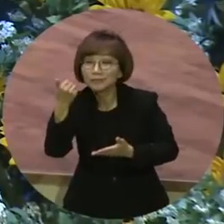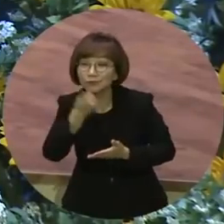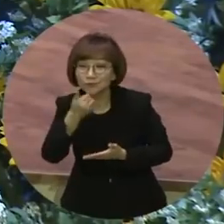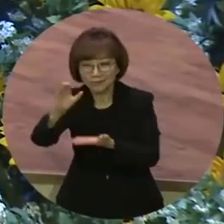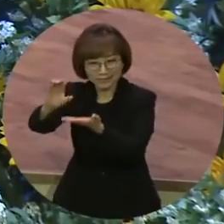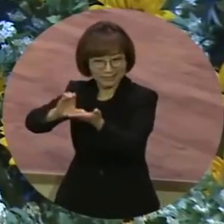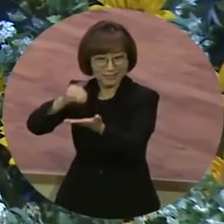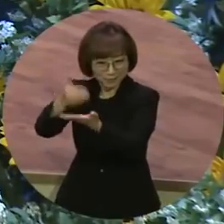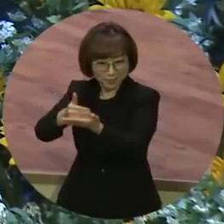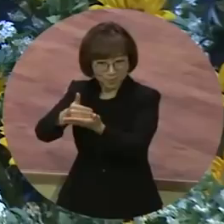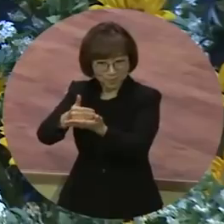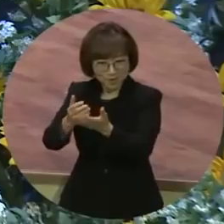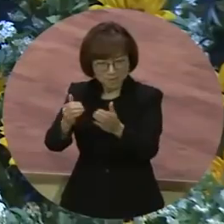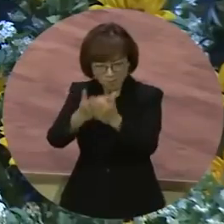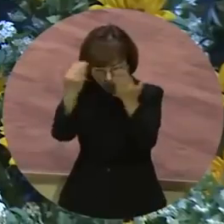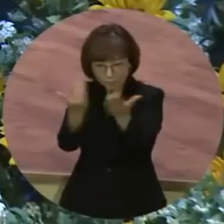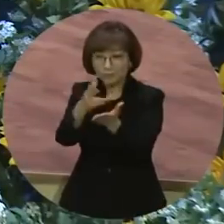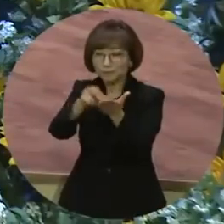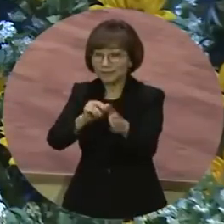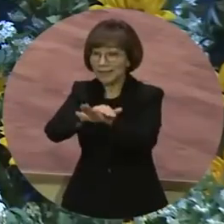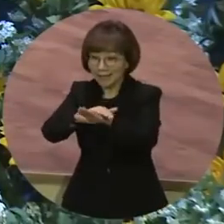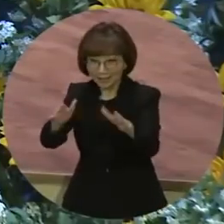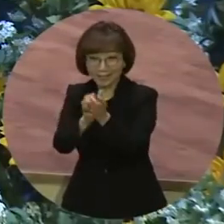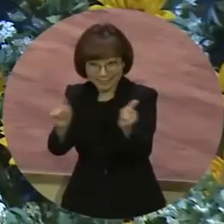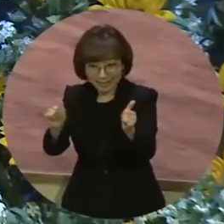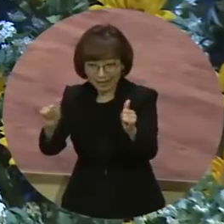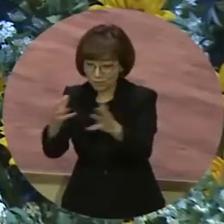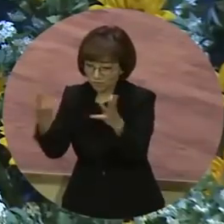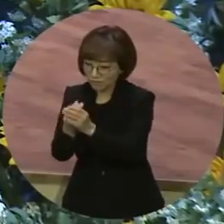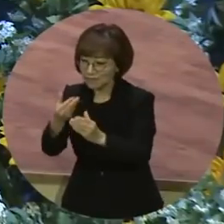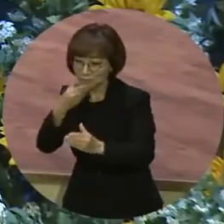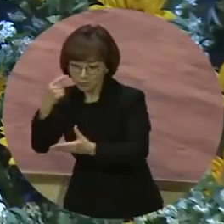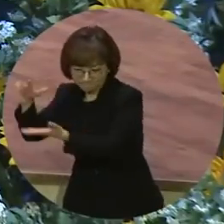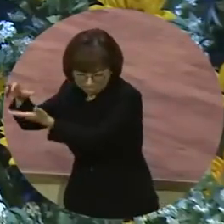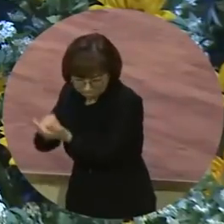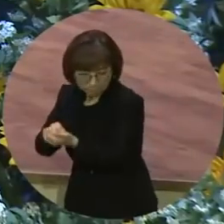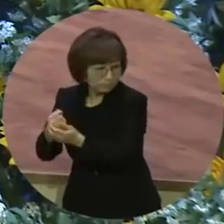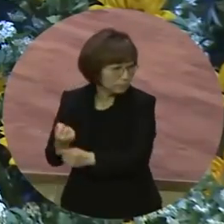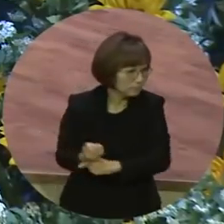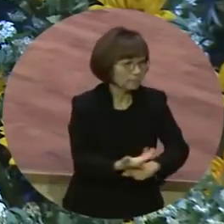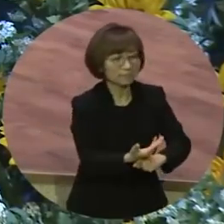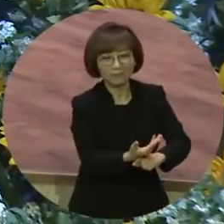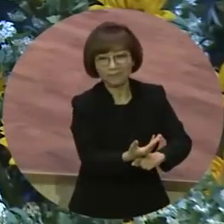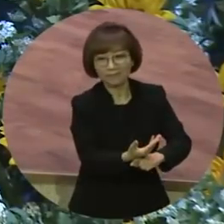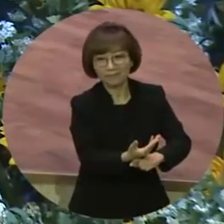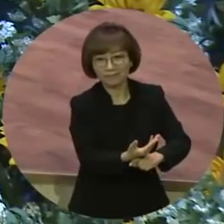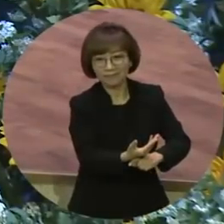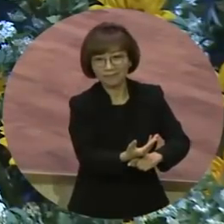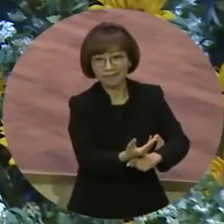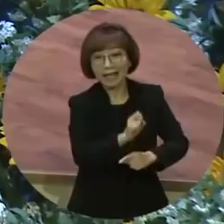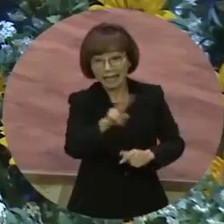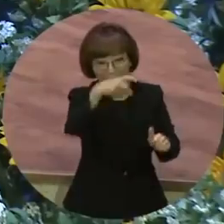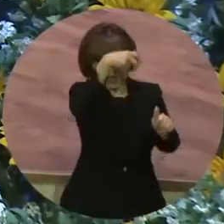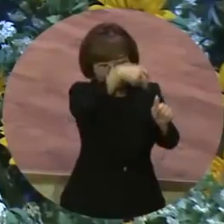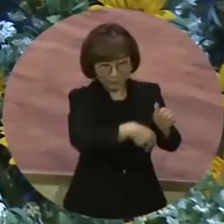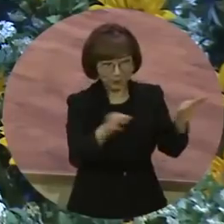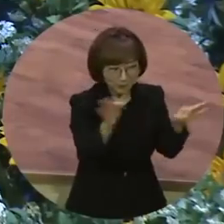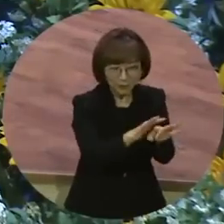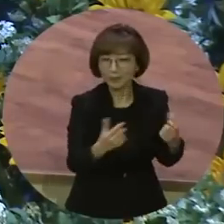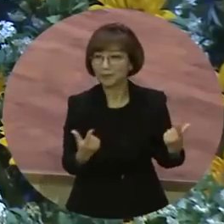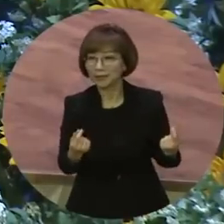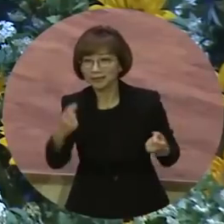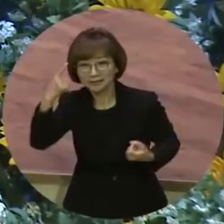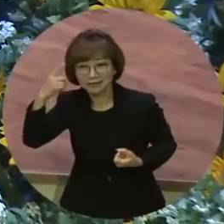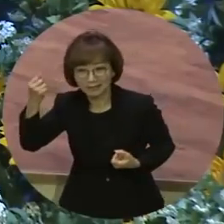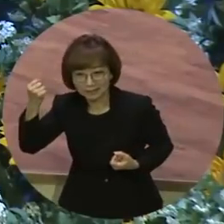해결자라는 절대 복음을 증거하는 것이기 때문에 로마교회 성도들에게 이 사실을 강조하고 있는